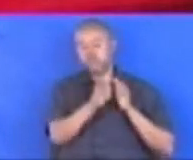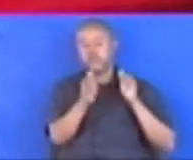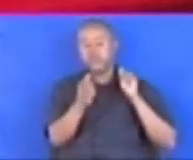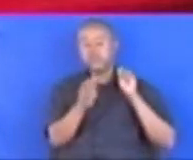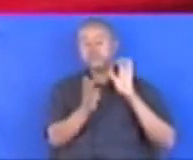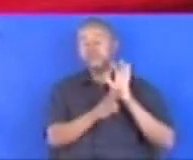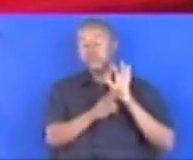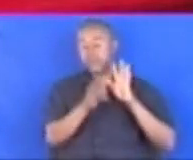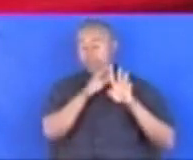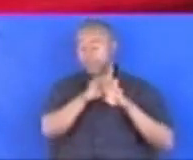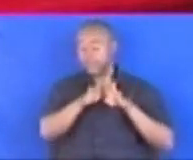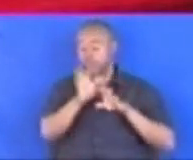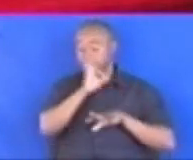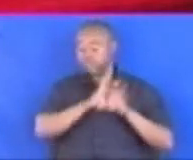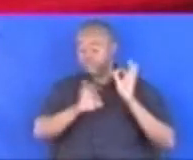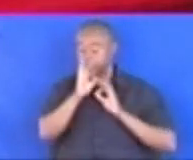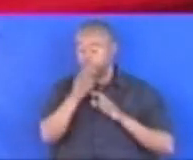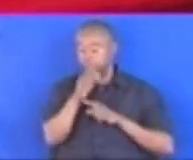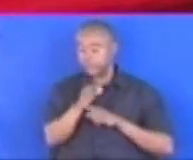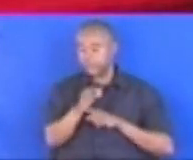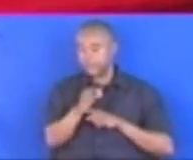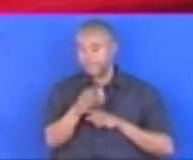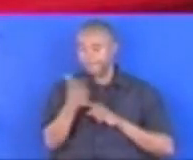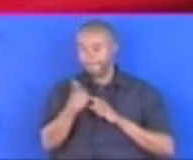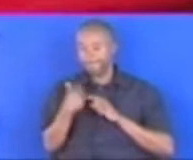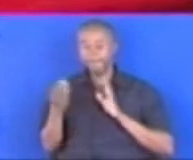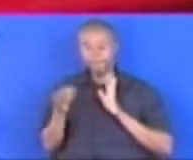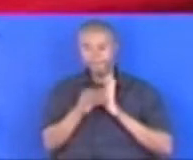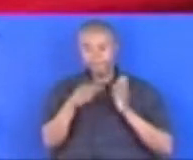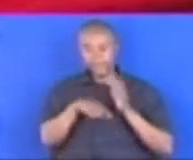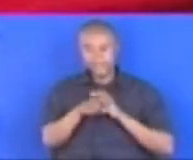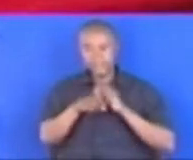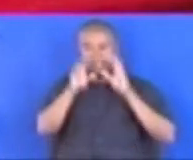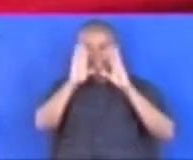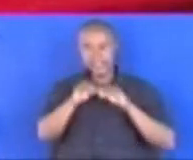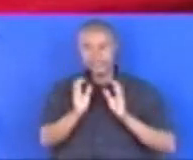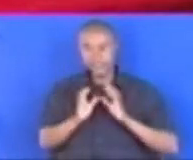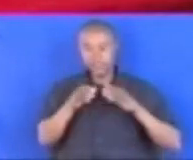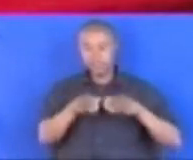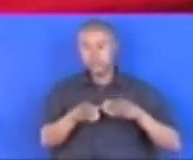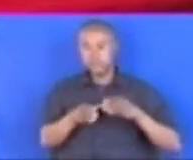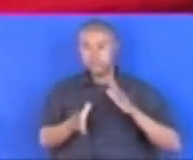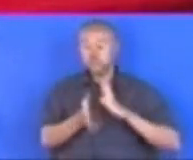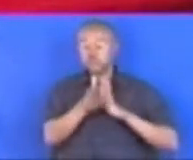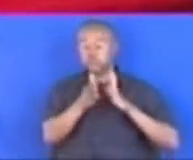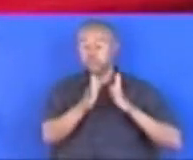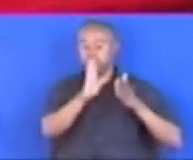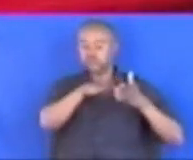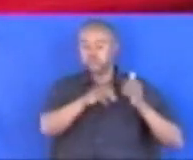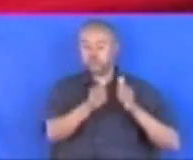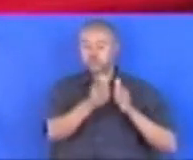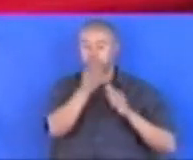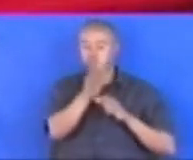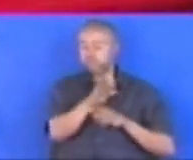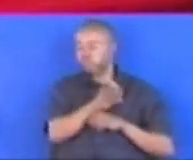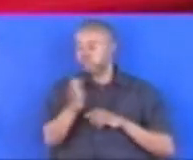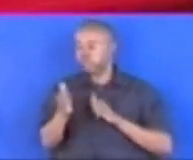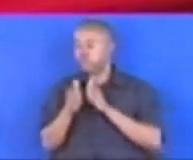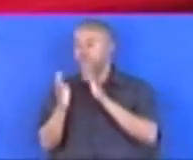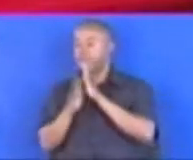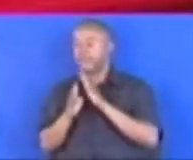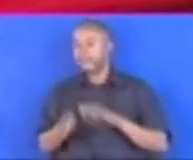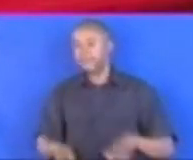tulichokitoa. Maelezo ya mchanganuo wa fedha hizi ni kama inavyoonyeshwa kwenye taarifa ya kamati kuanzia ukurasa wa 13 hadi ukurasa wa